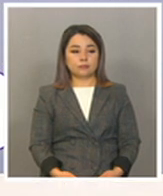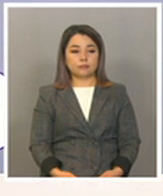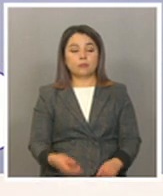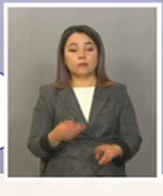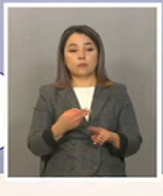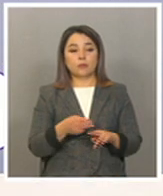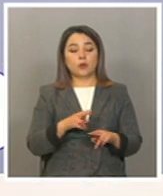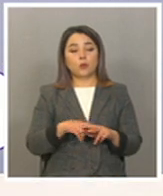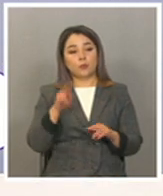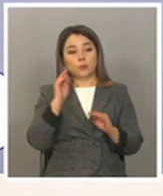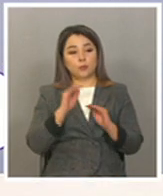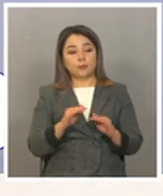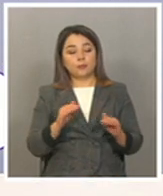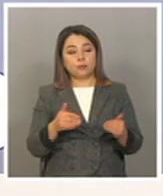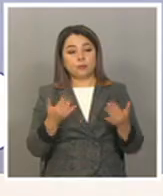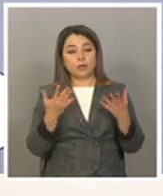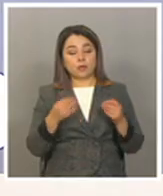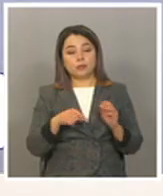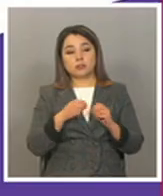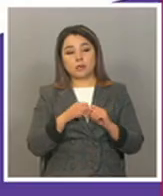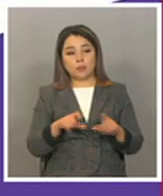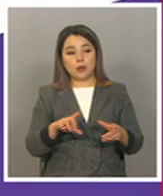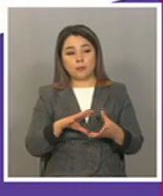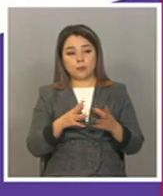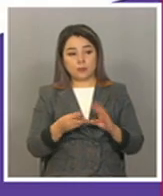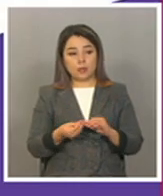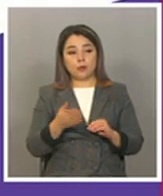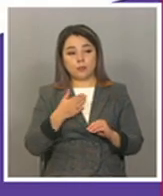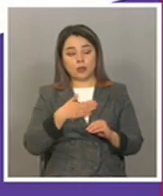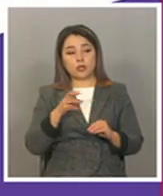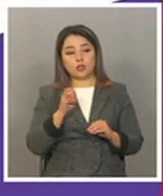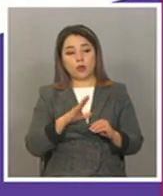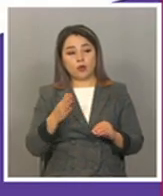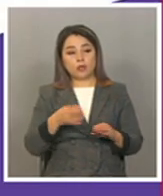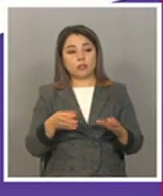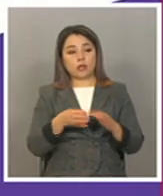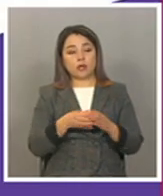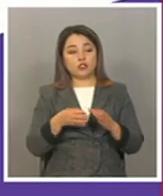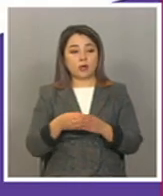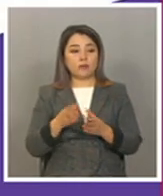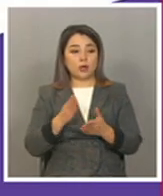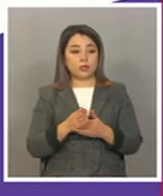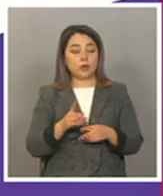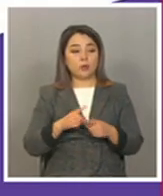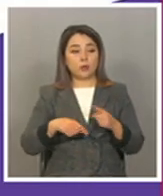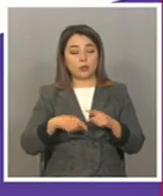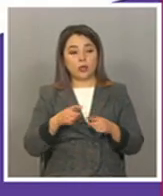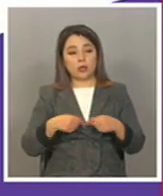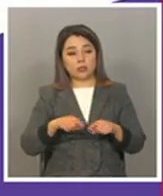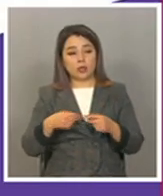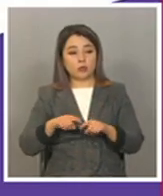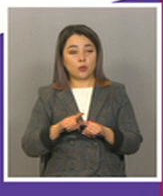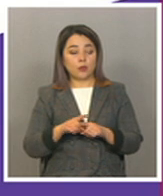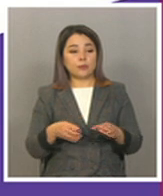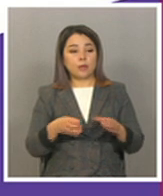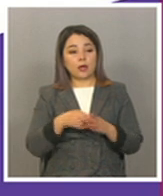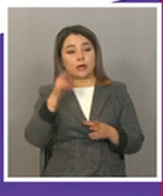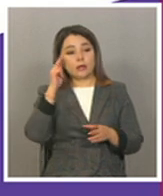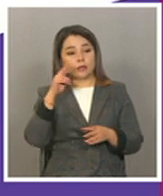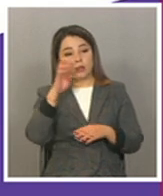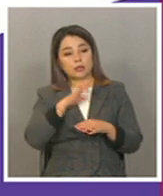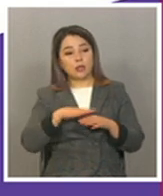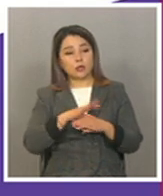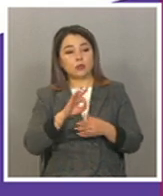Сонымен оқушылар, бүгінгі сабағымызда біз еуропалық державалардың отаршылдық экспансиясы кезіндегі Қытай елінің